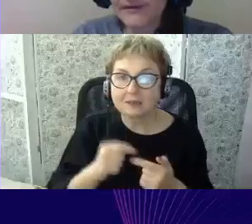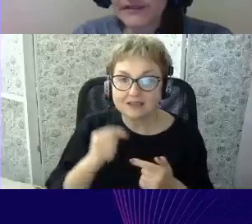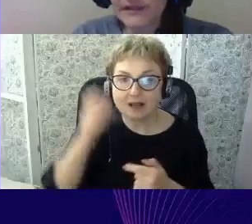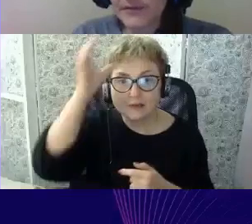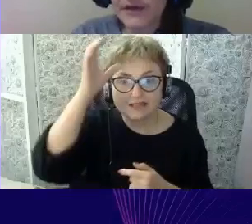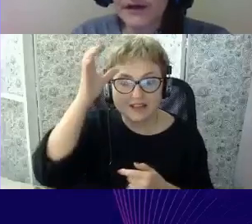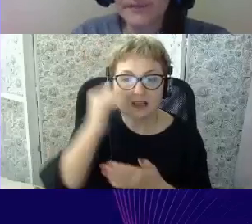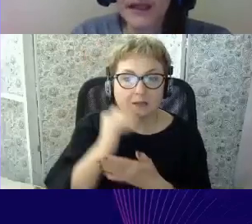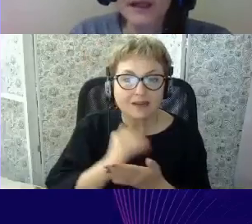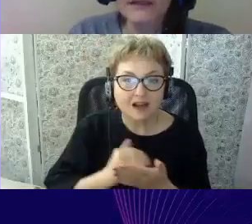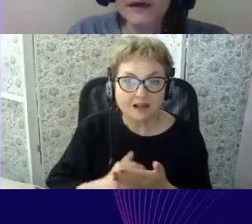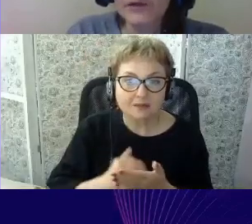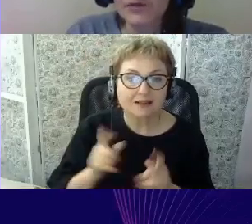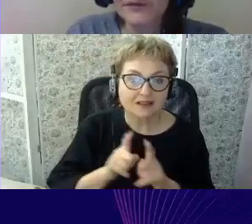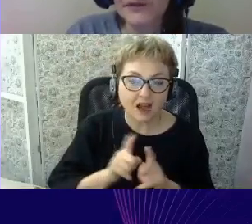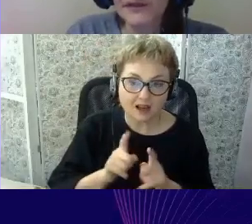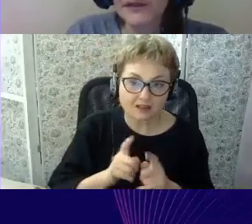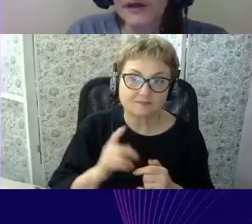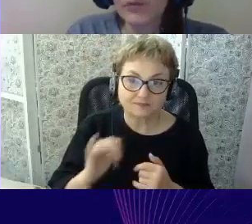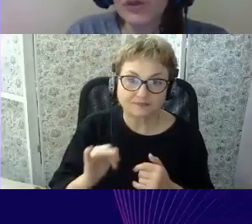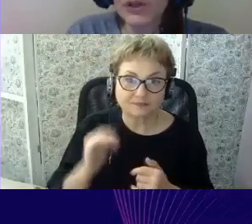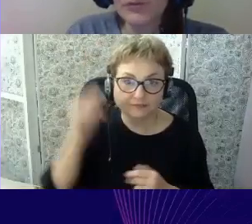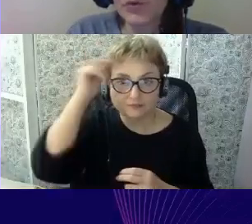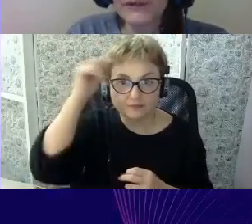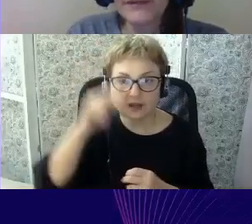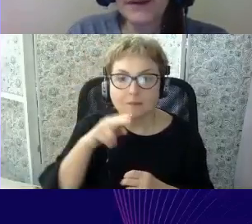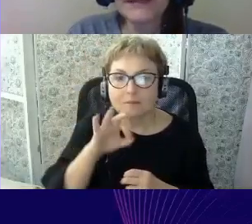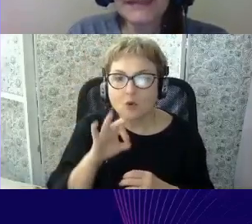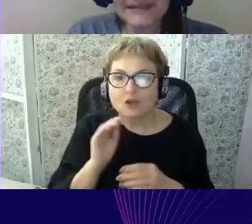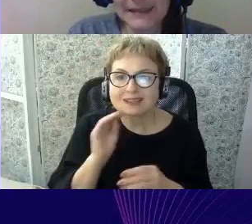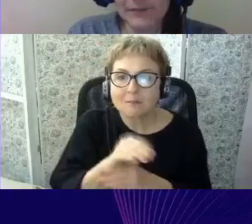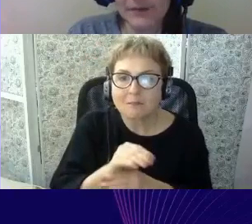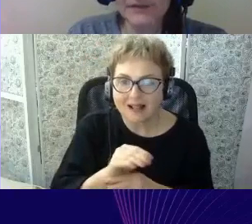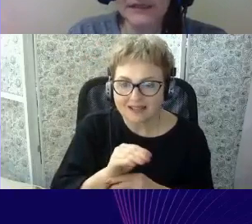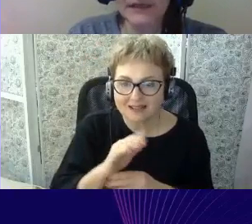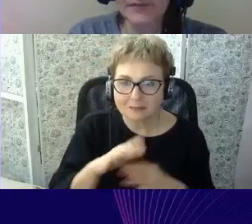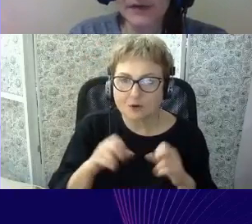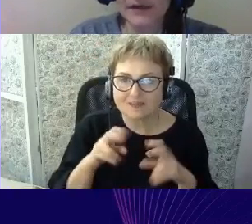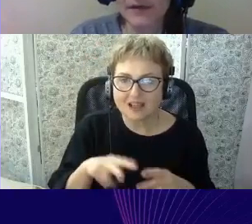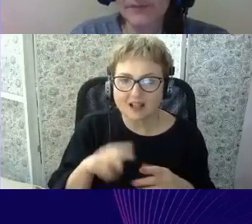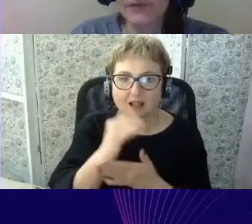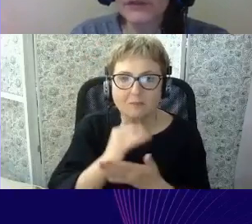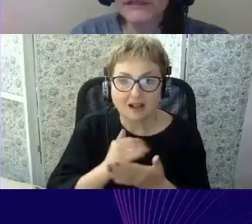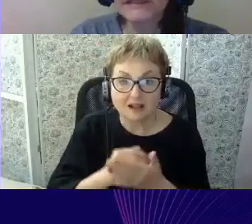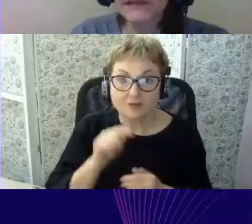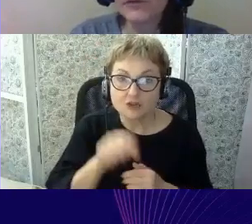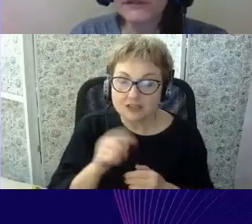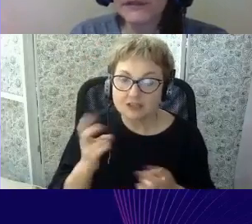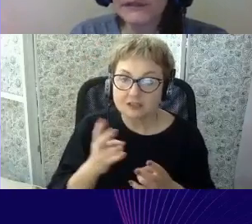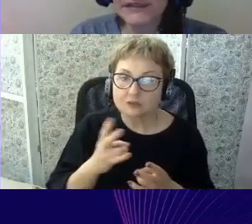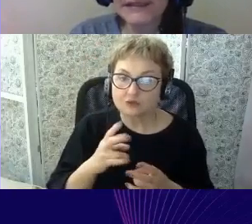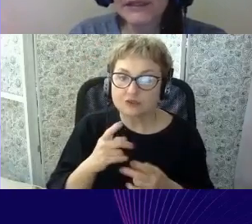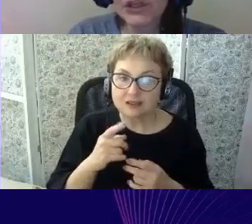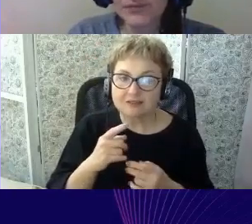адаптированных образовательных программ, так, собственно, и обучение по дополнительным профессиональным программам. Вот здесь